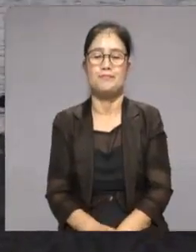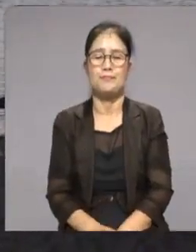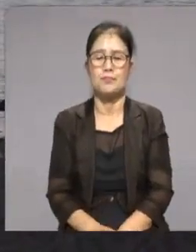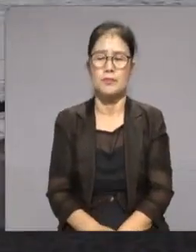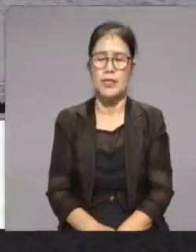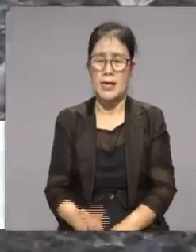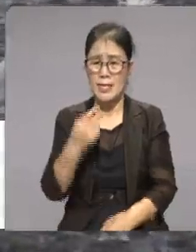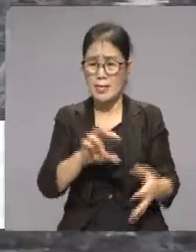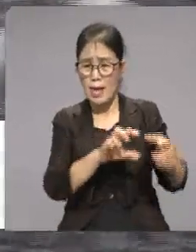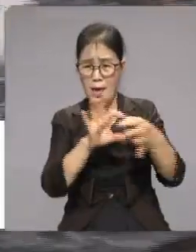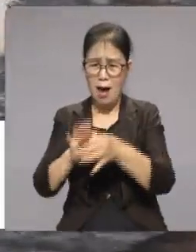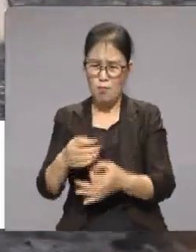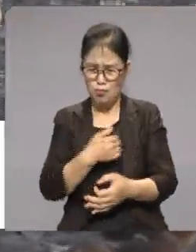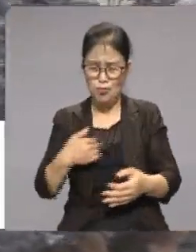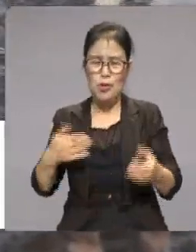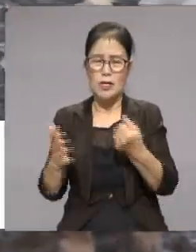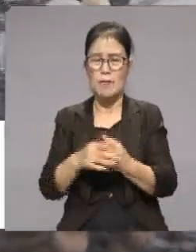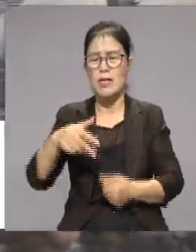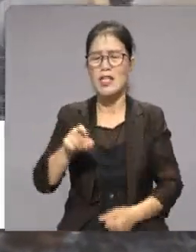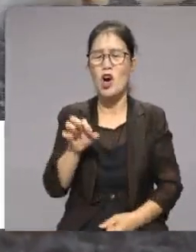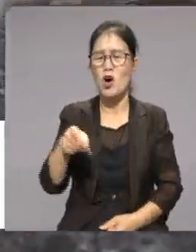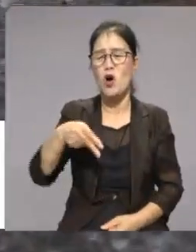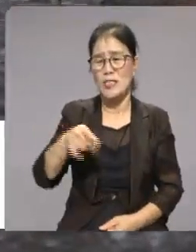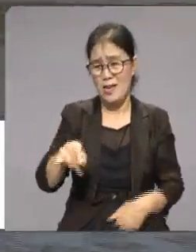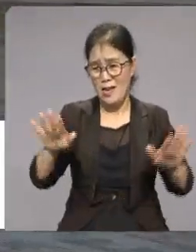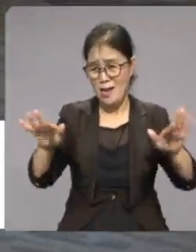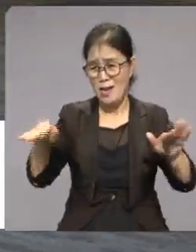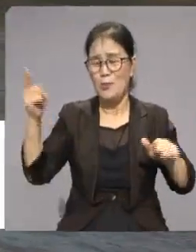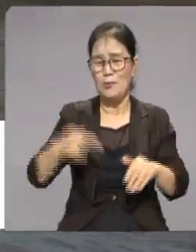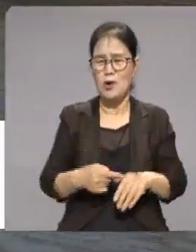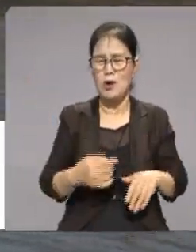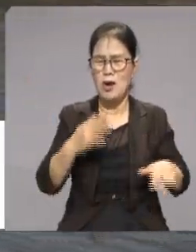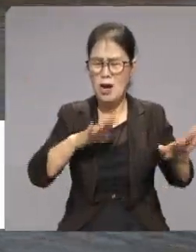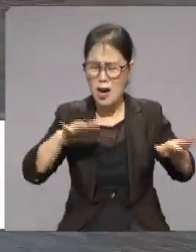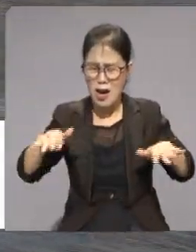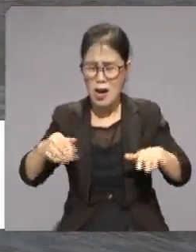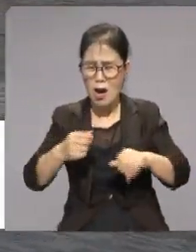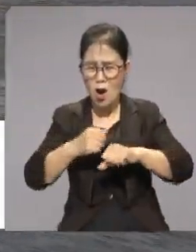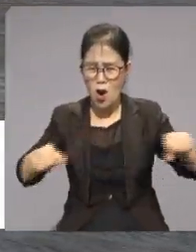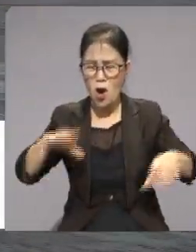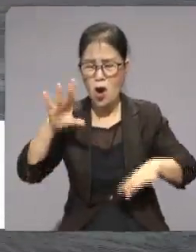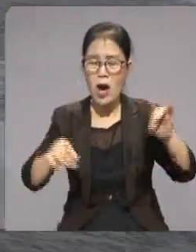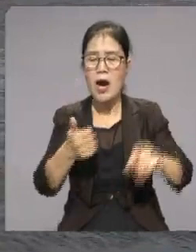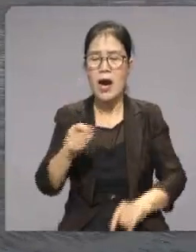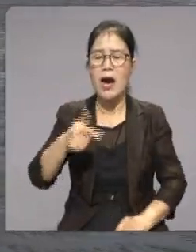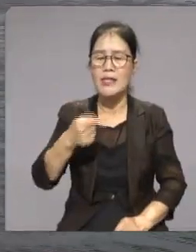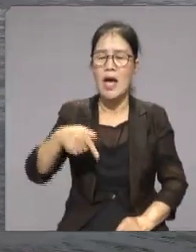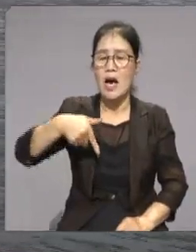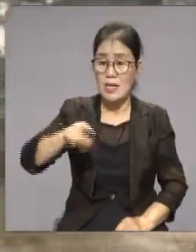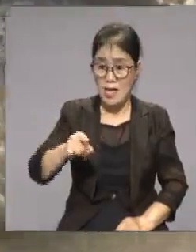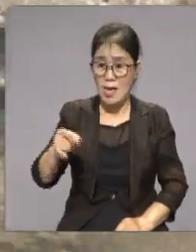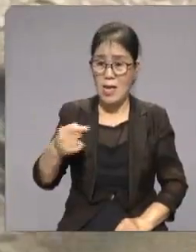풍부한 생태계 덕에 저어새가 영종 갯벌을 찾고 있습니다. 하나의 큰 갯벌. 한악의 해수욕장도 청정의